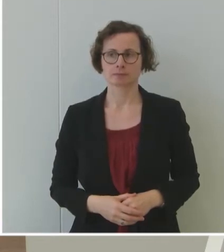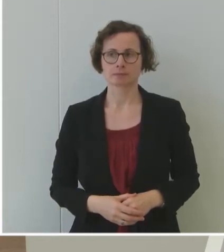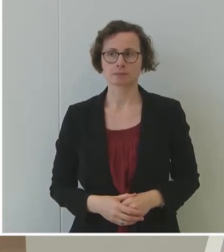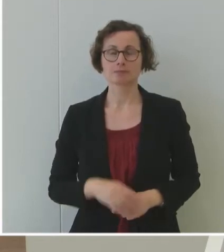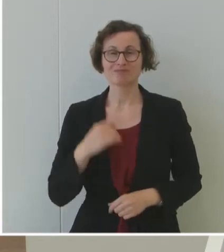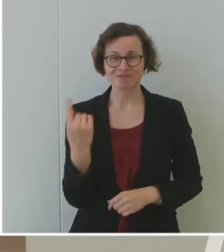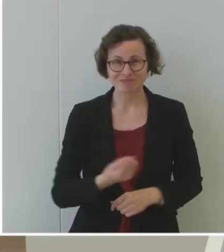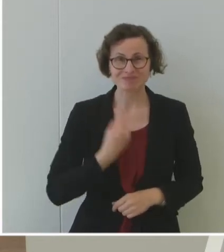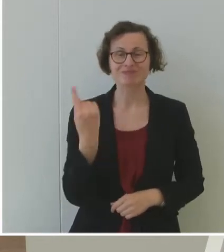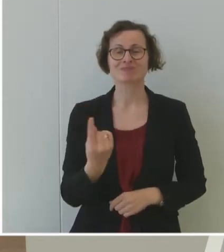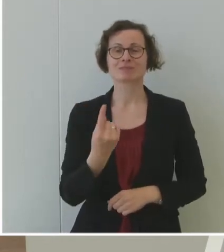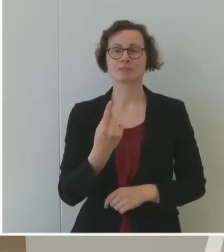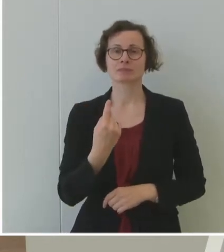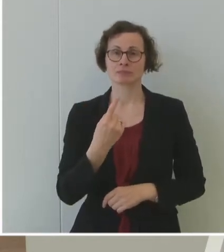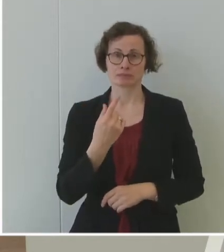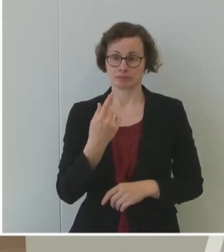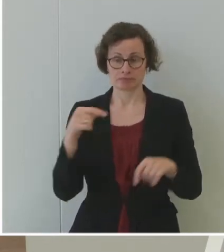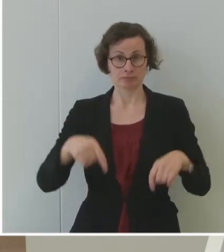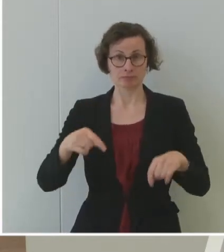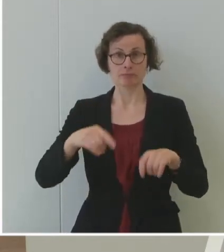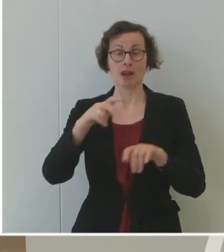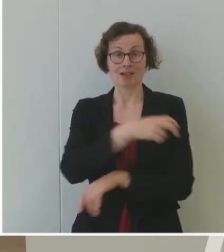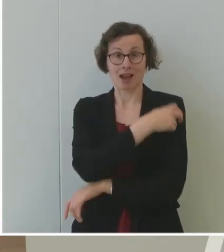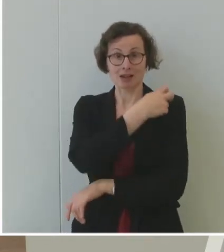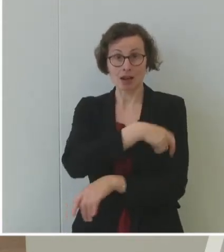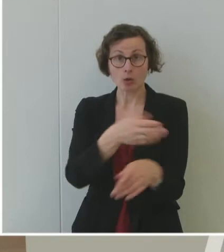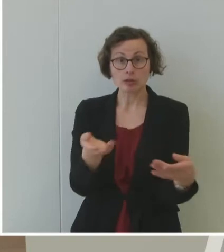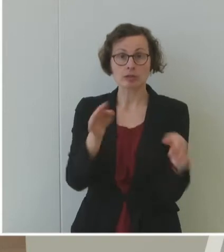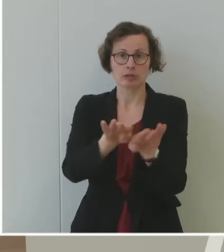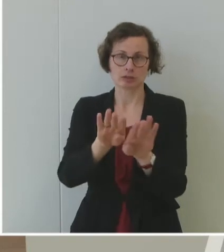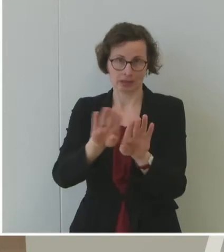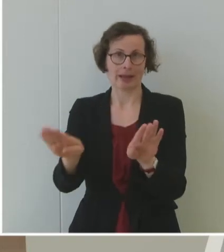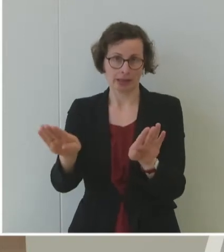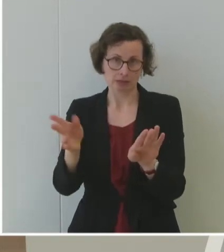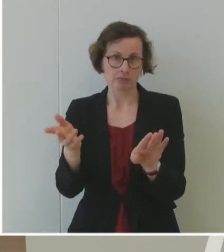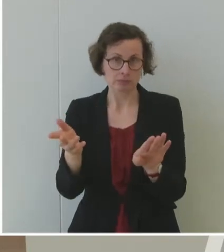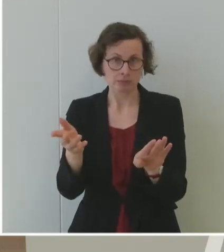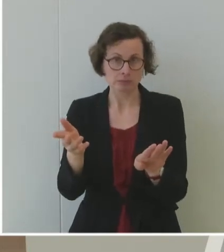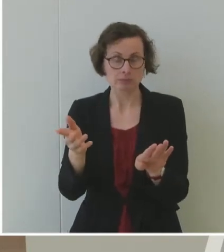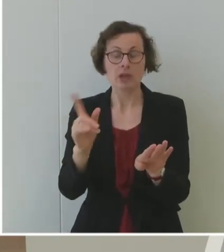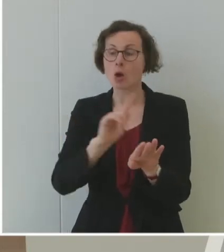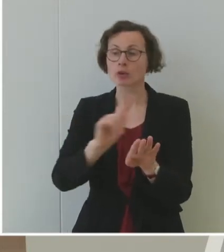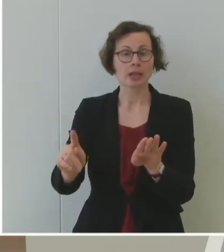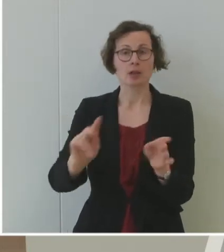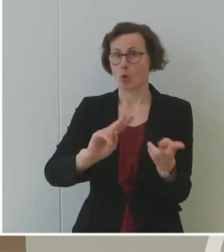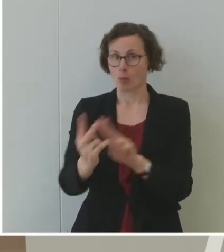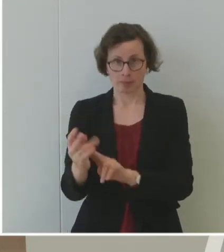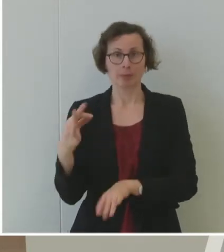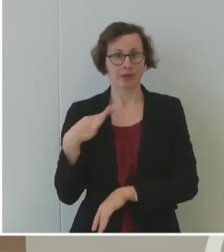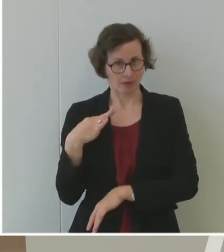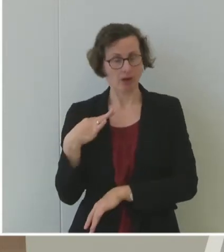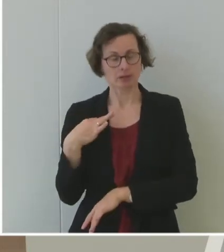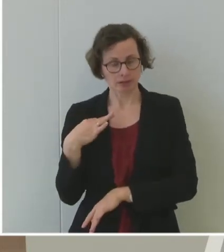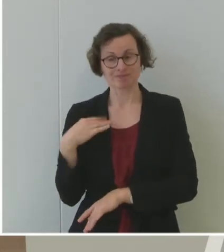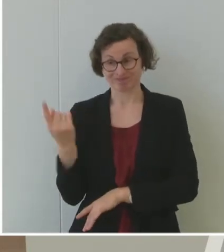Wir haben kein einziges Krankenhaus geschlossen, Herr Stohn, und wir haben auch kein einziges Krankenhaus privatisiert. Das, was wir